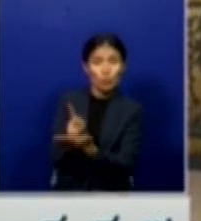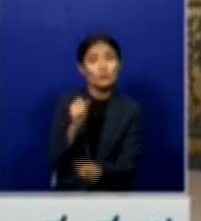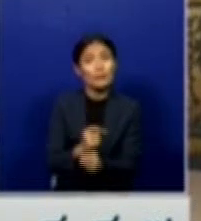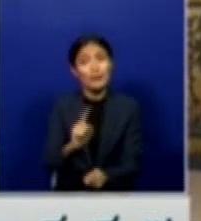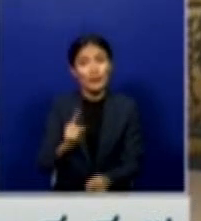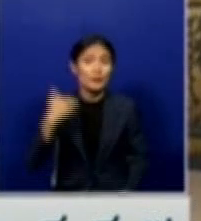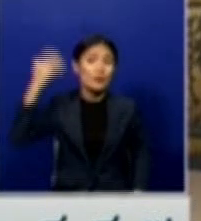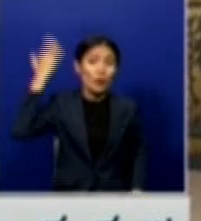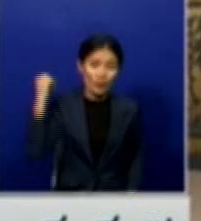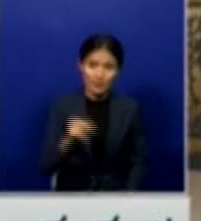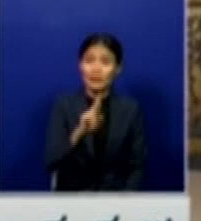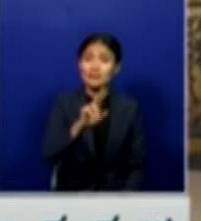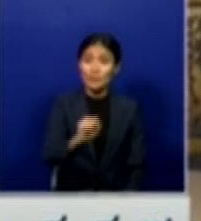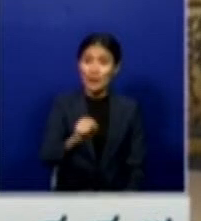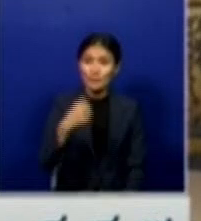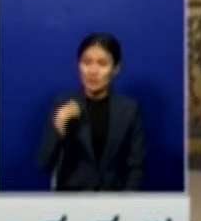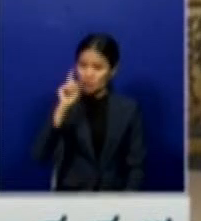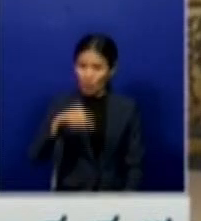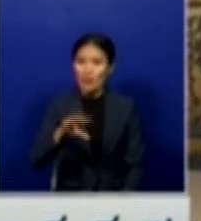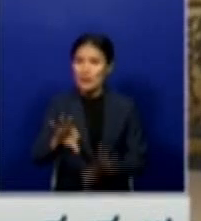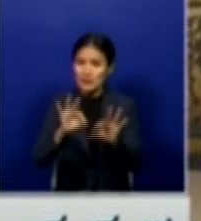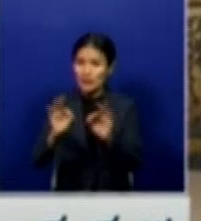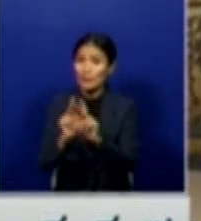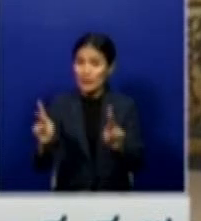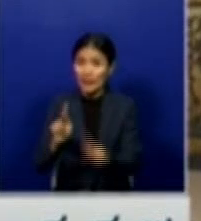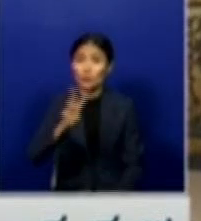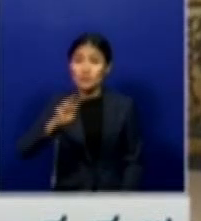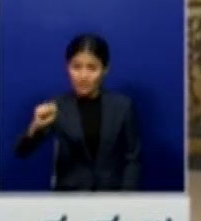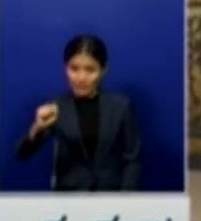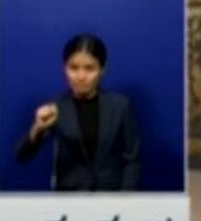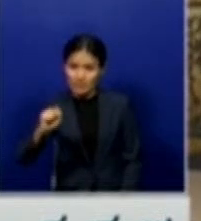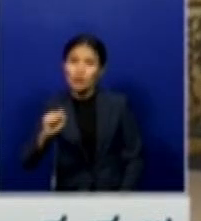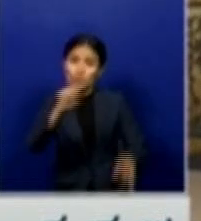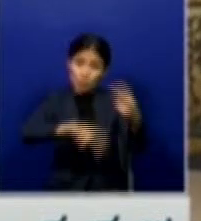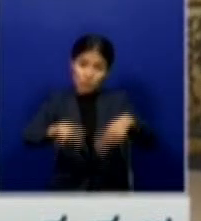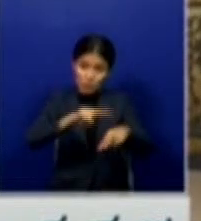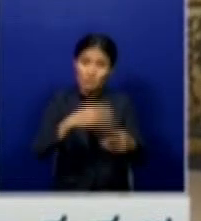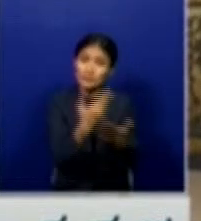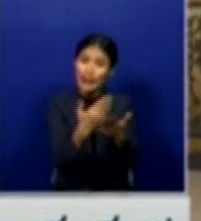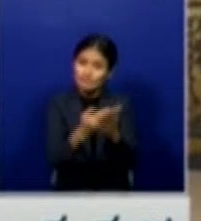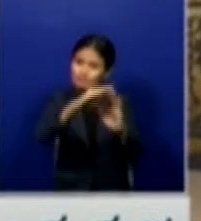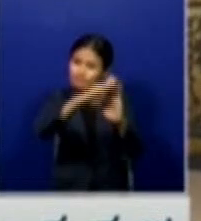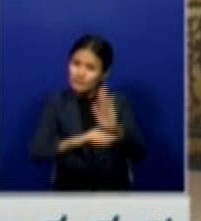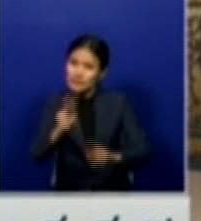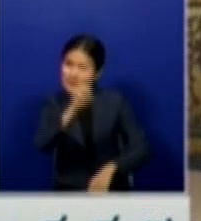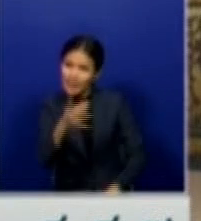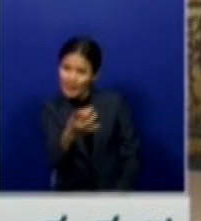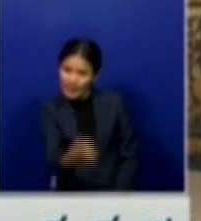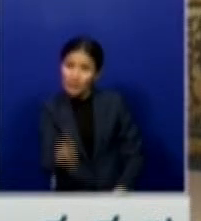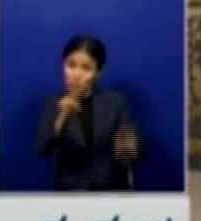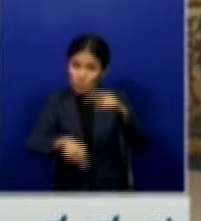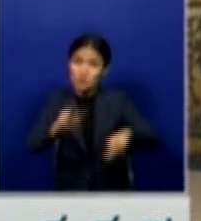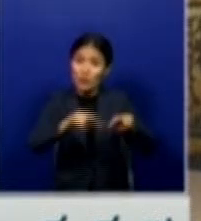ทั้งเรื่องหุ้นกู้เนี่ยระวังนะคณะกรรมการที่กันกรองพวกนี ้ มีผลประโยชน์ทับซ้อนกับคนที่